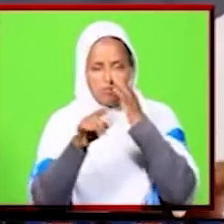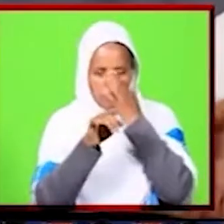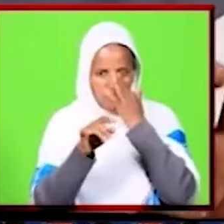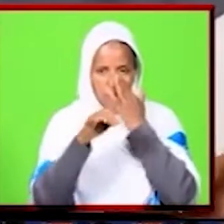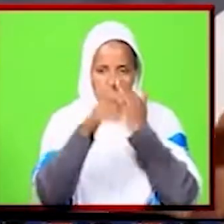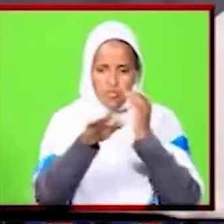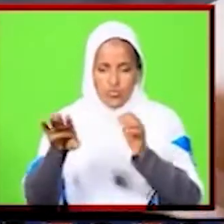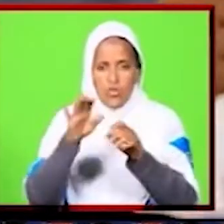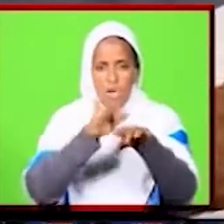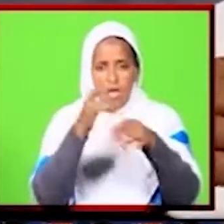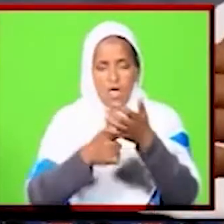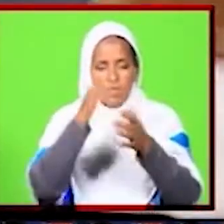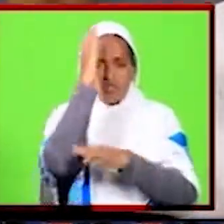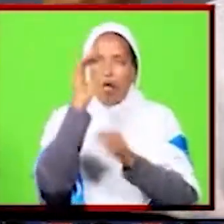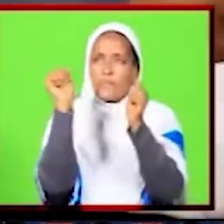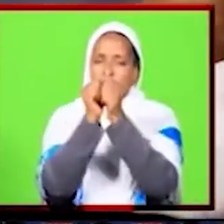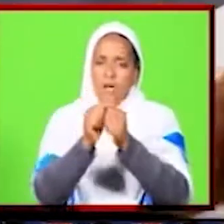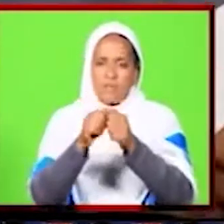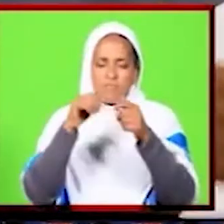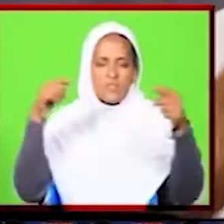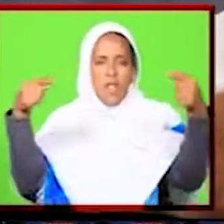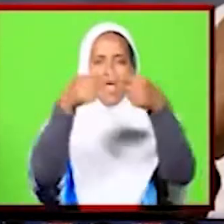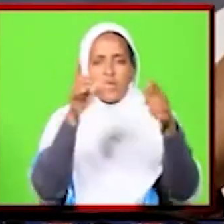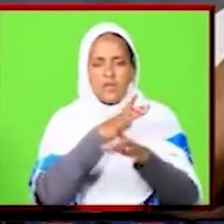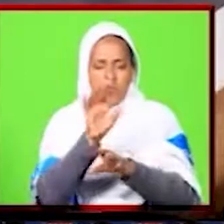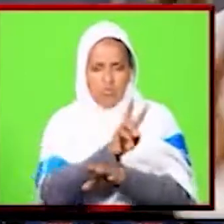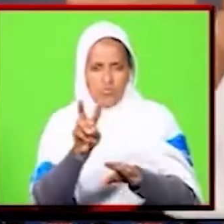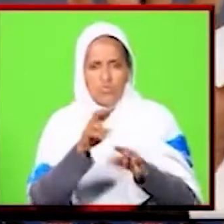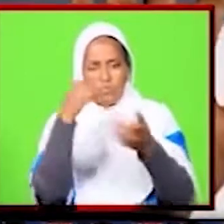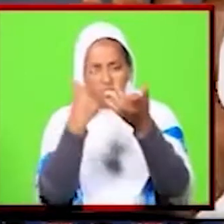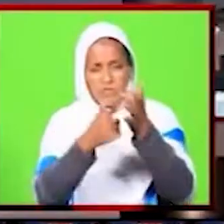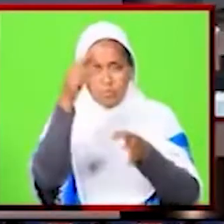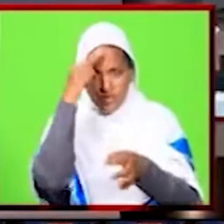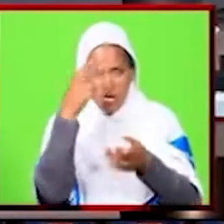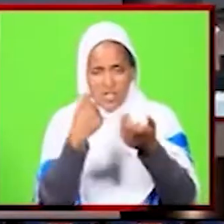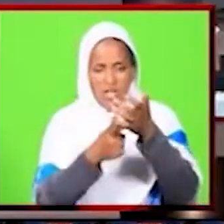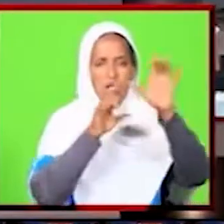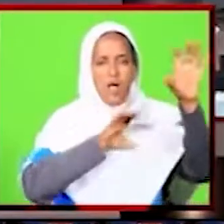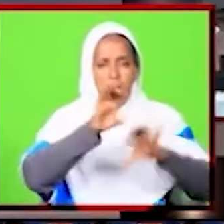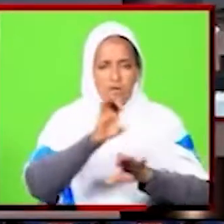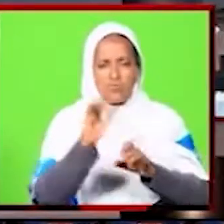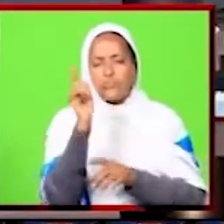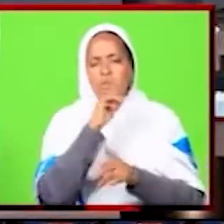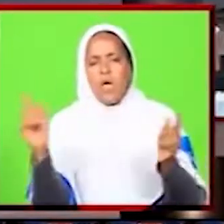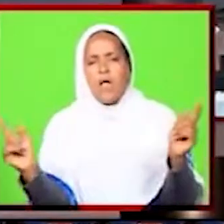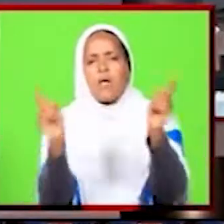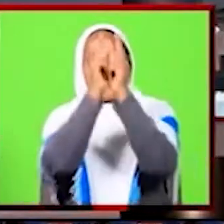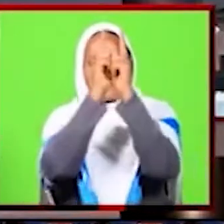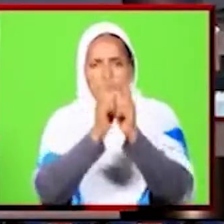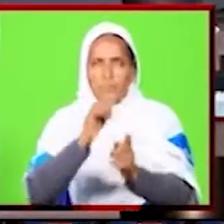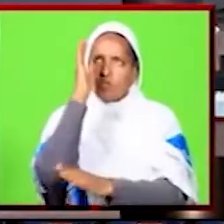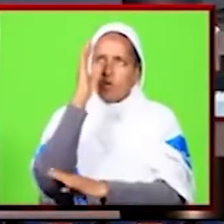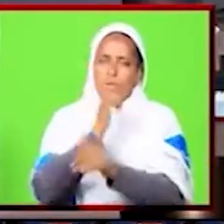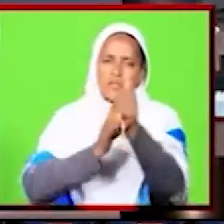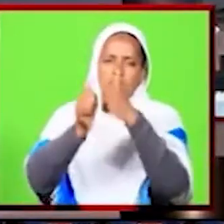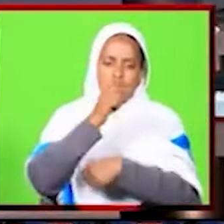ደም በእኛና በልጅ ልጆቻችን ላይ ይሁን ብለው ከእግዚአብሔር ጋር ጨርሶ ላይገናኙ ራሳቸው ተፋቱ። በዚህ ምክንያት ይሄንን ካደረጉ ምን